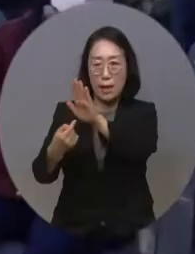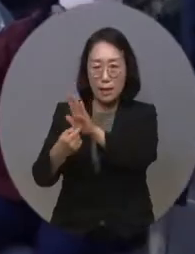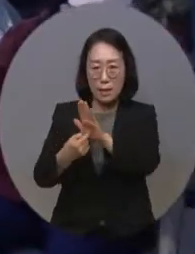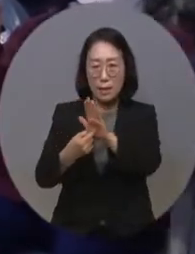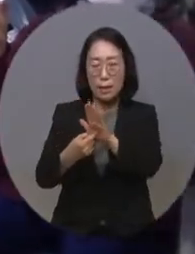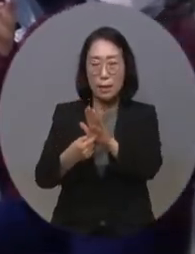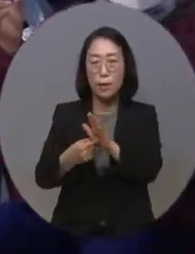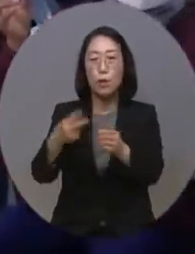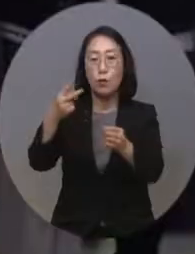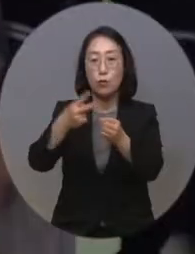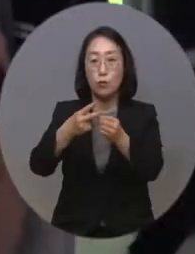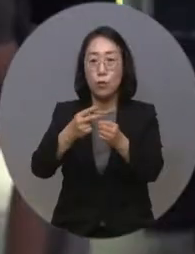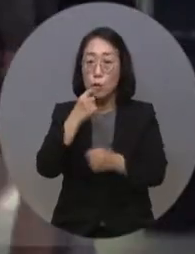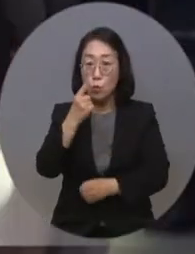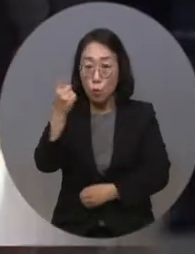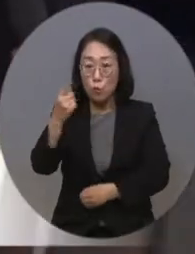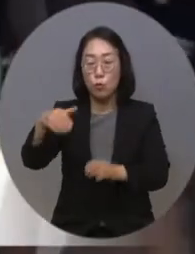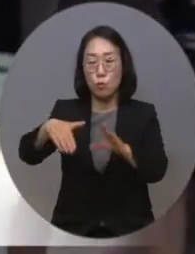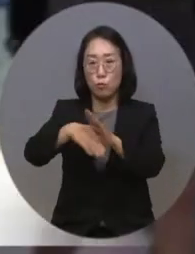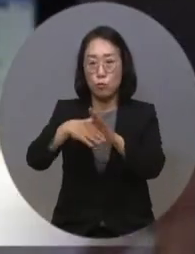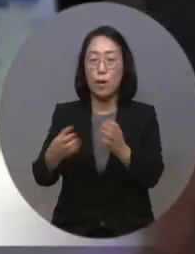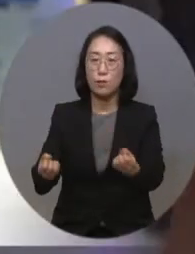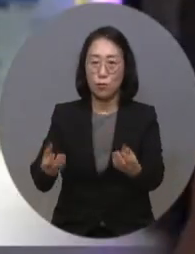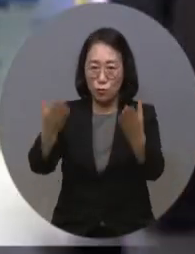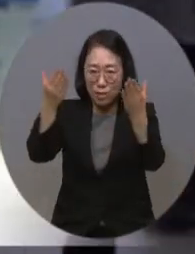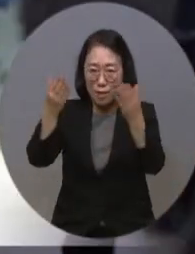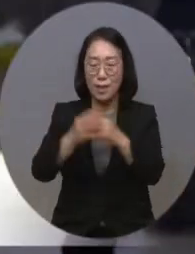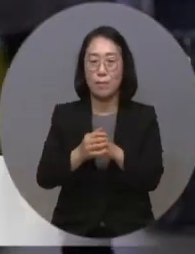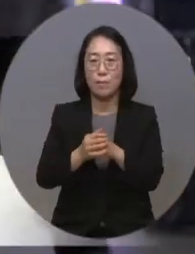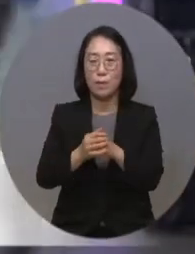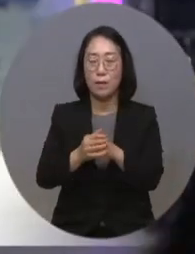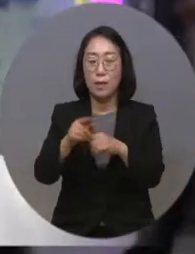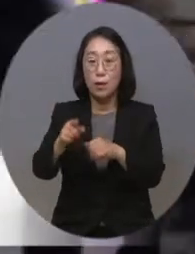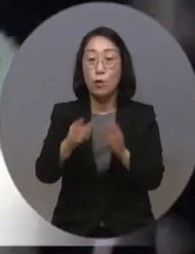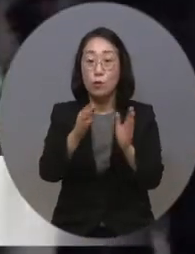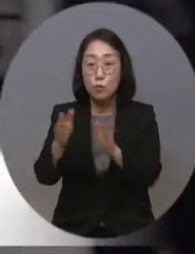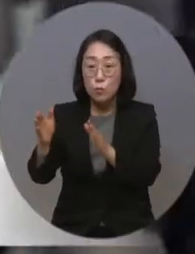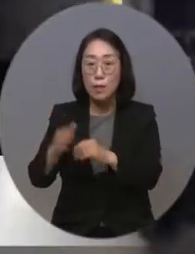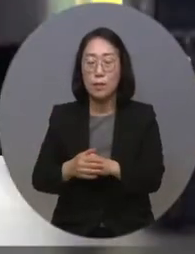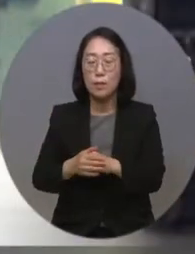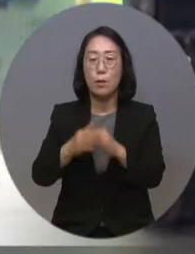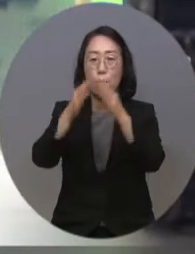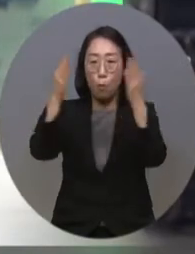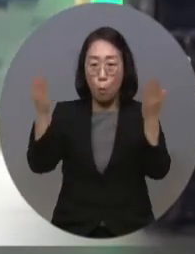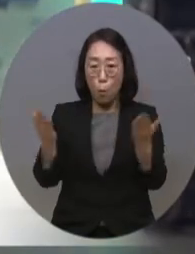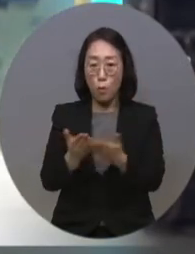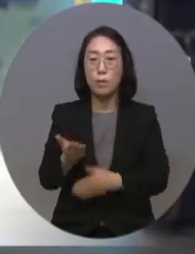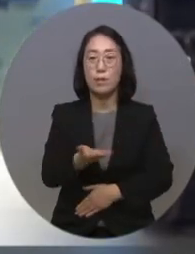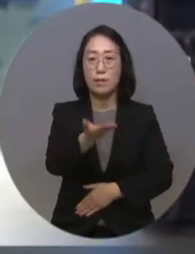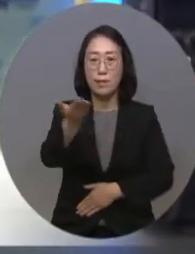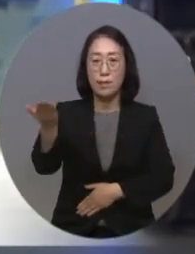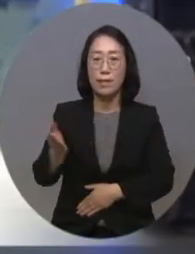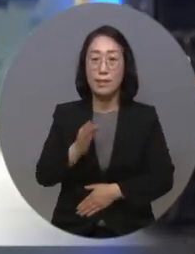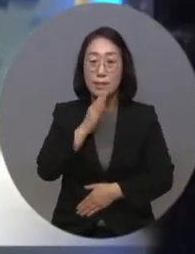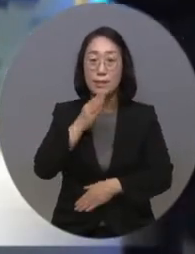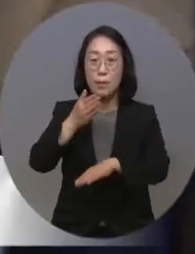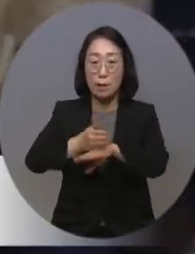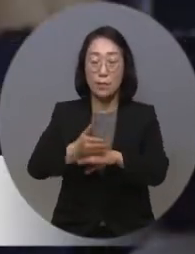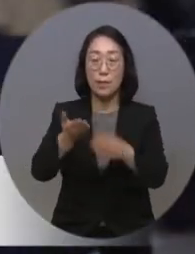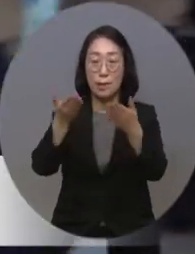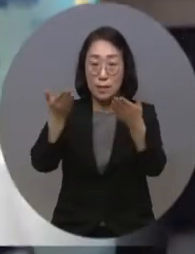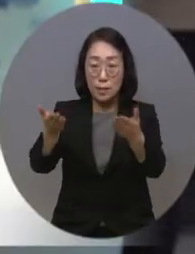촛불 문화재 입니다 oem 손 부대 하심 모두 분들 진심으로 감사드리고